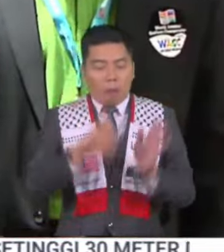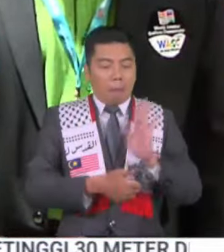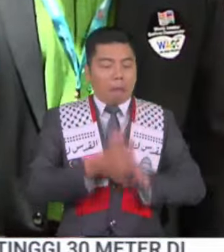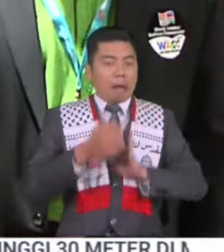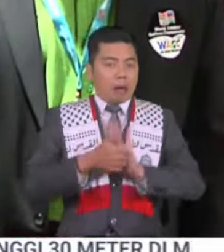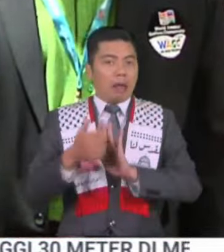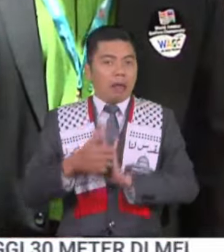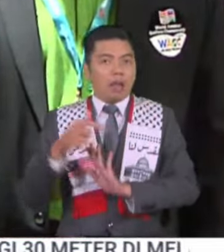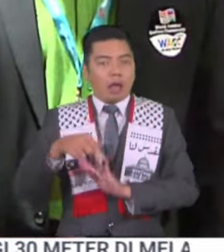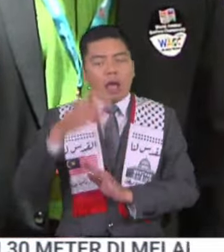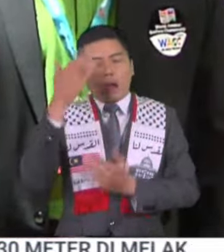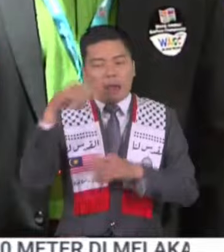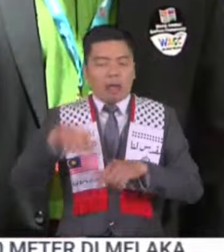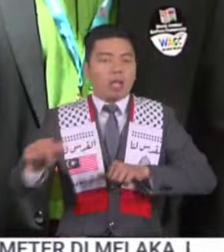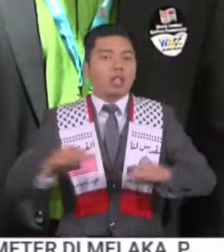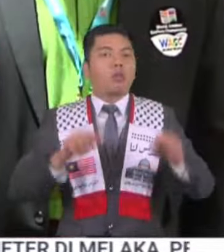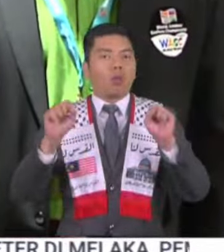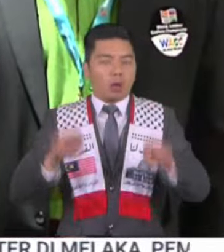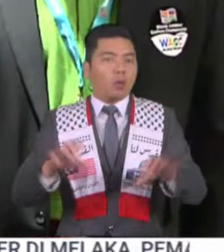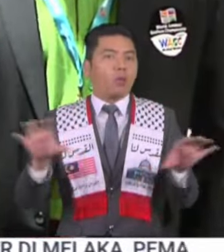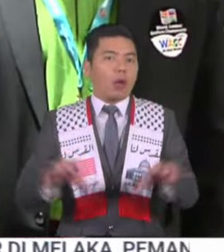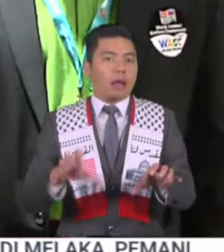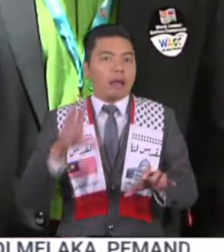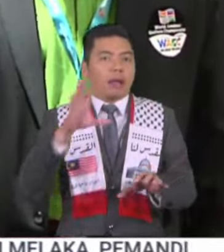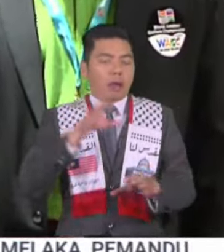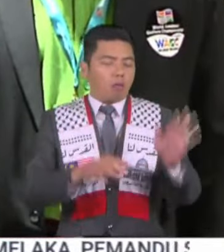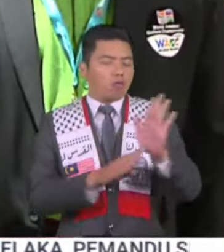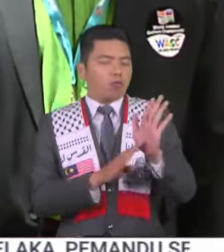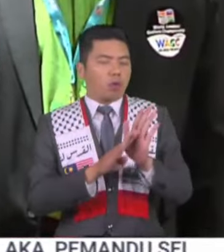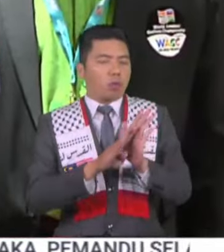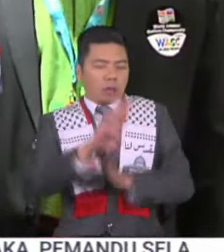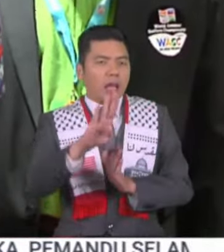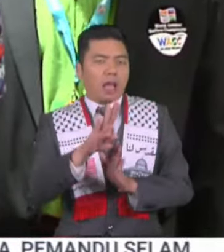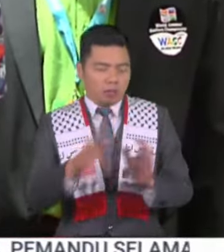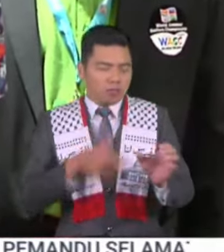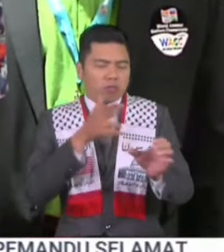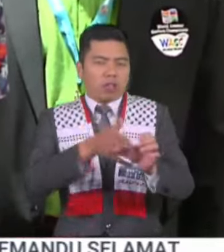dapat dianjurkan sekaligus